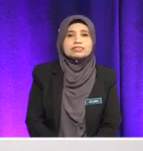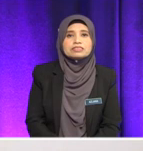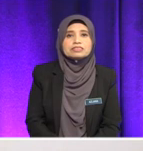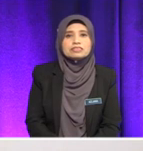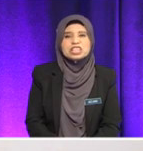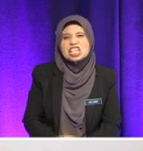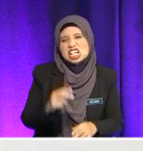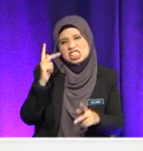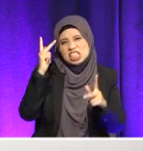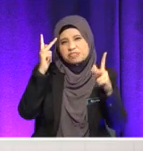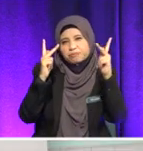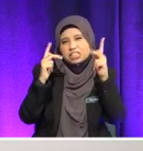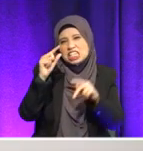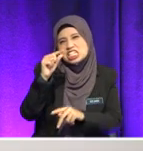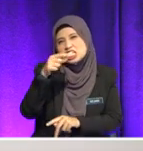namun